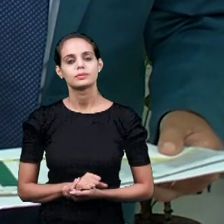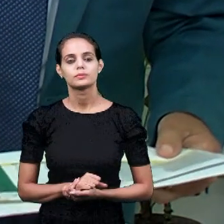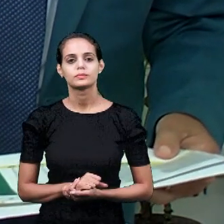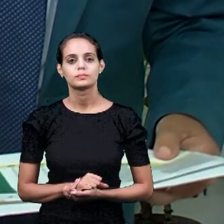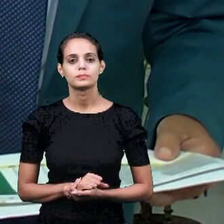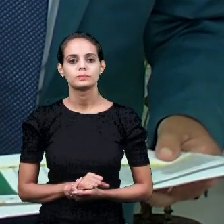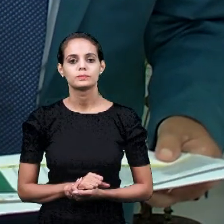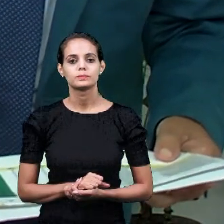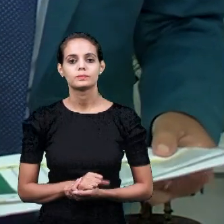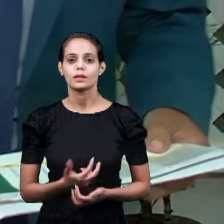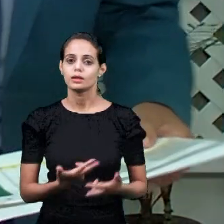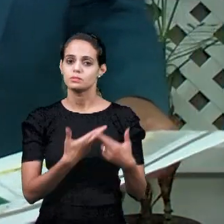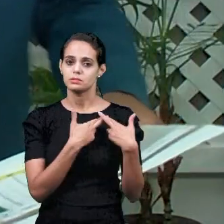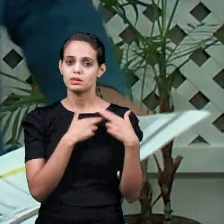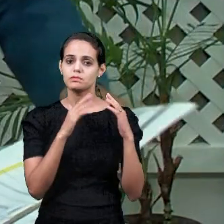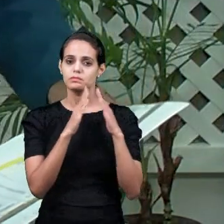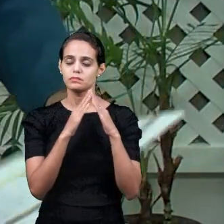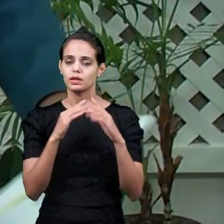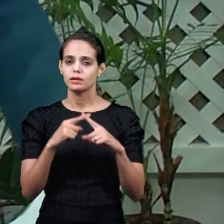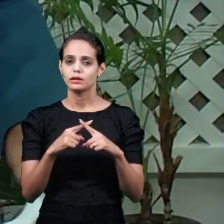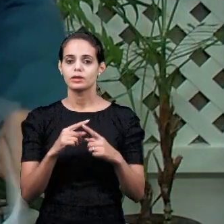et d'autres pasteurs ici.